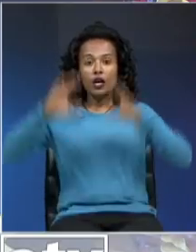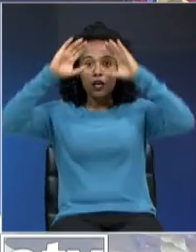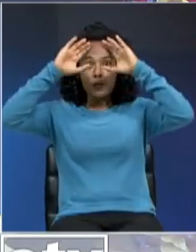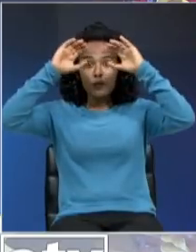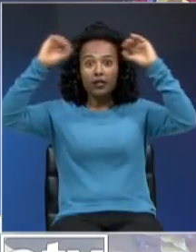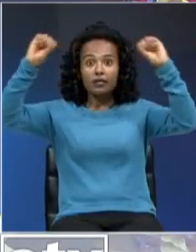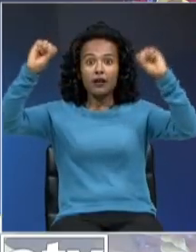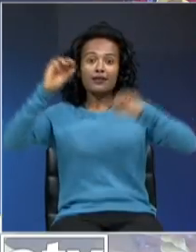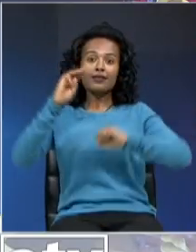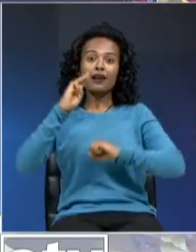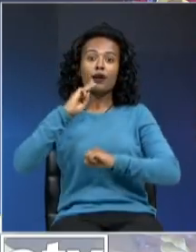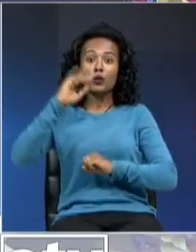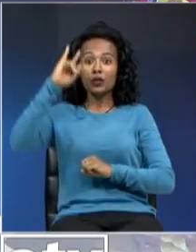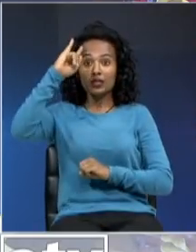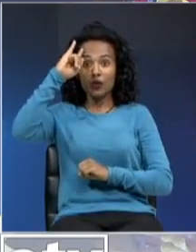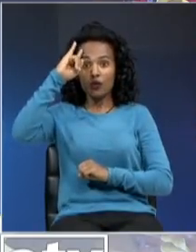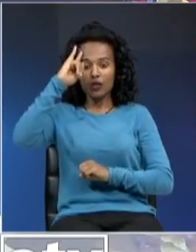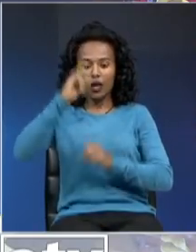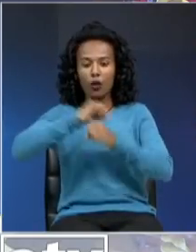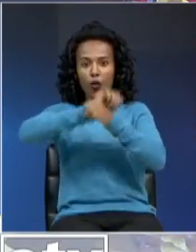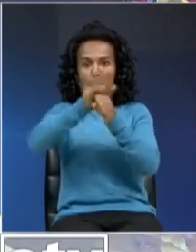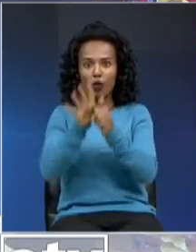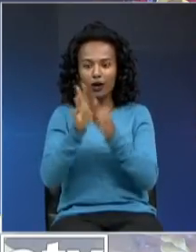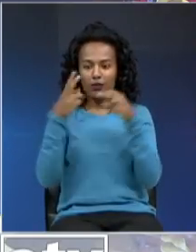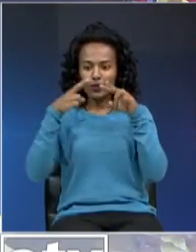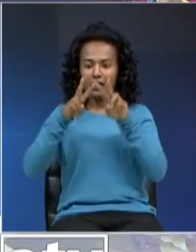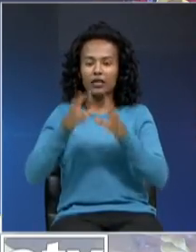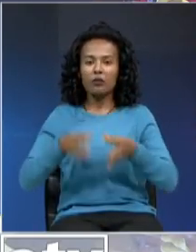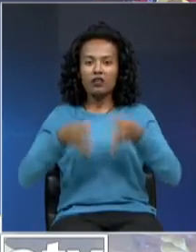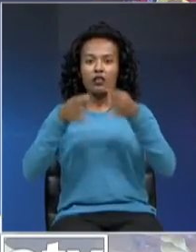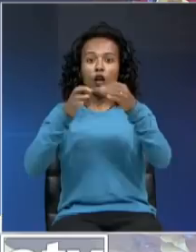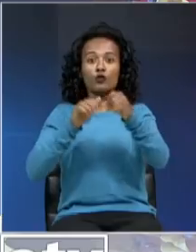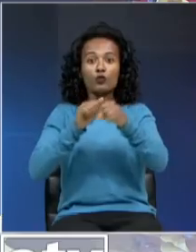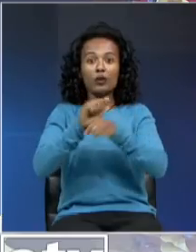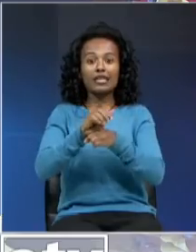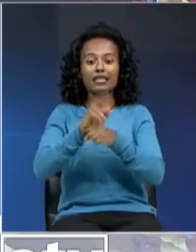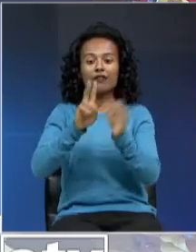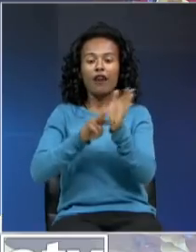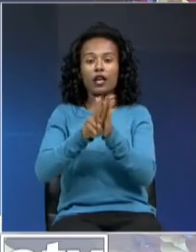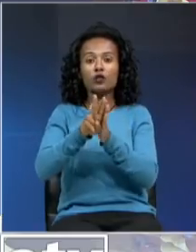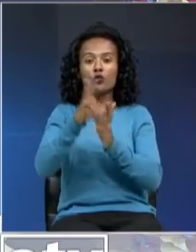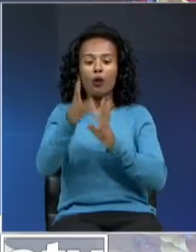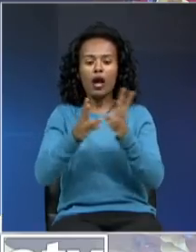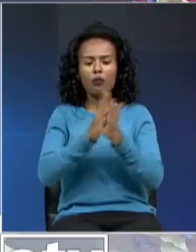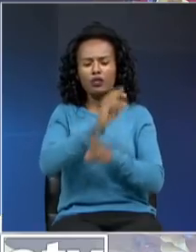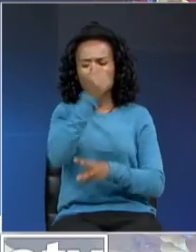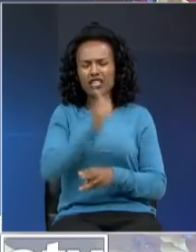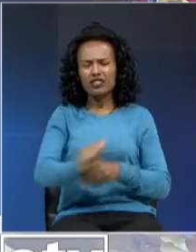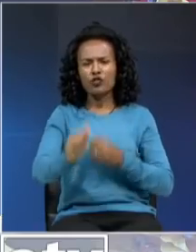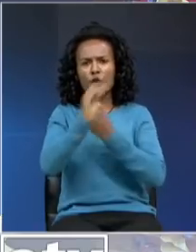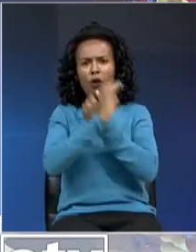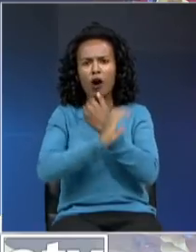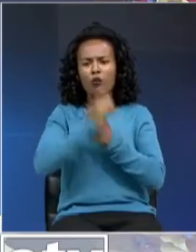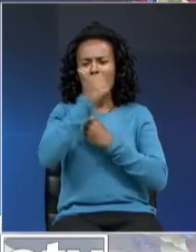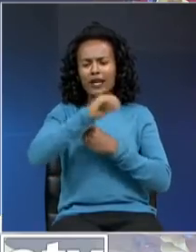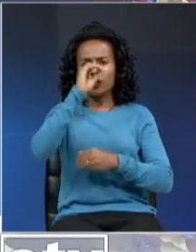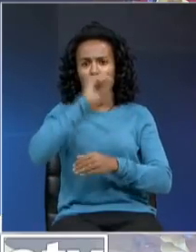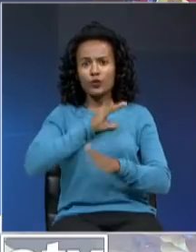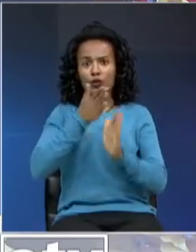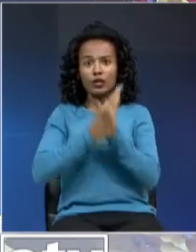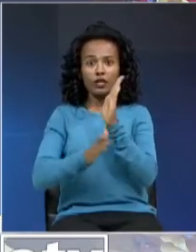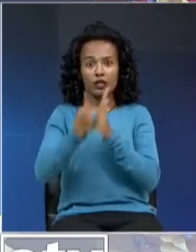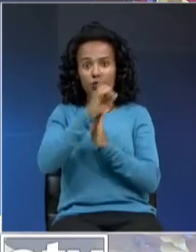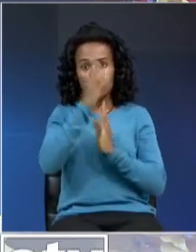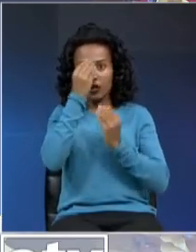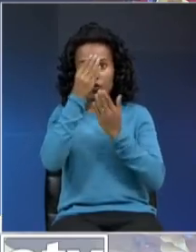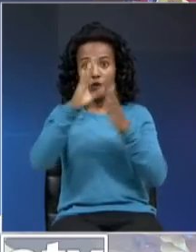ፕሬዚዳንት ሳህለወርቅ ዘውዴ የኮሮና ቫይረስ ስርጭትን በተመለከተ ባስተላለፉት መልእክታቸው ቫይረሱ በዓለማችን በየትኛውም አህጉር በማንኛውም ሰው ላይ የተከሰተ መሆኑን